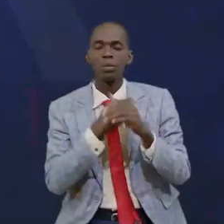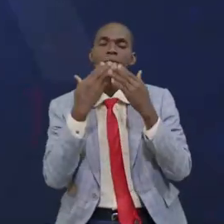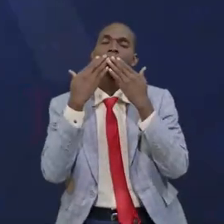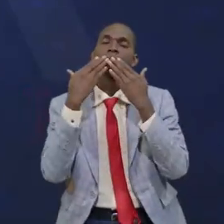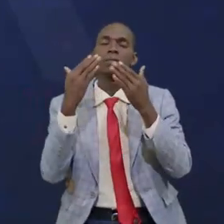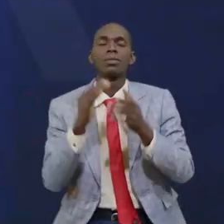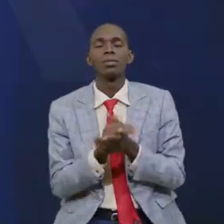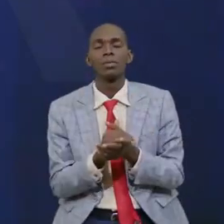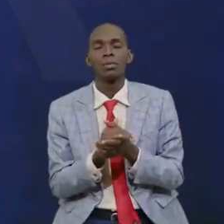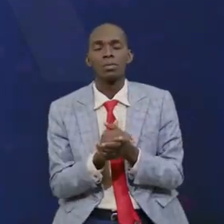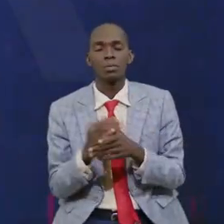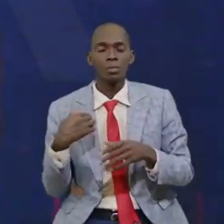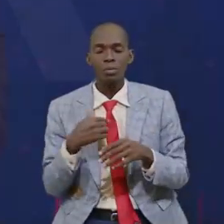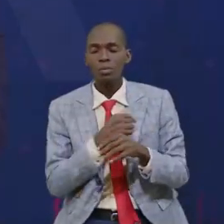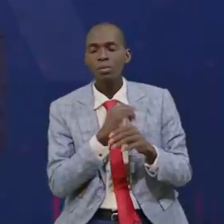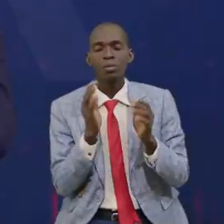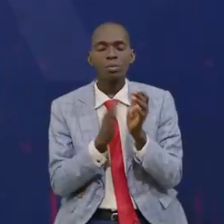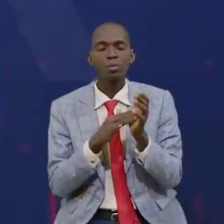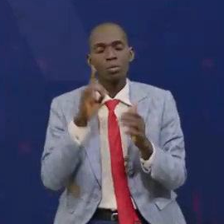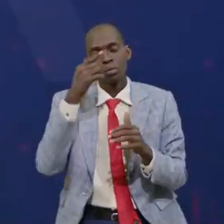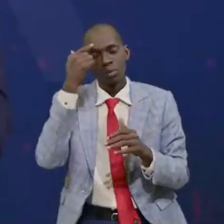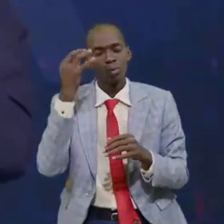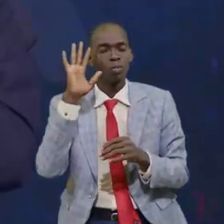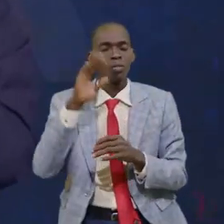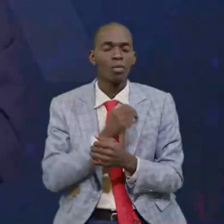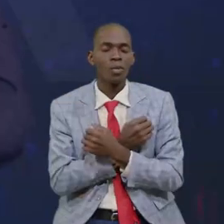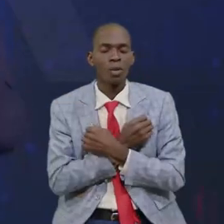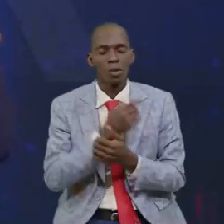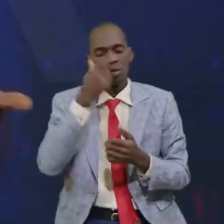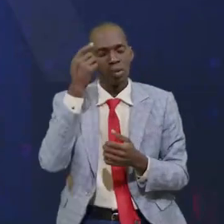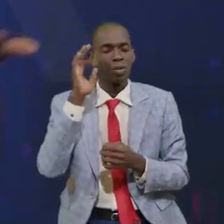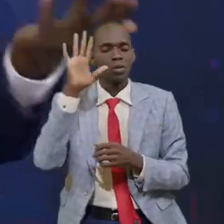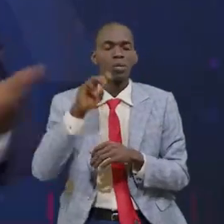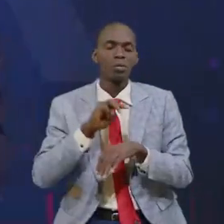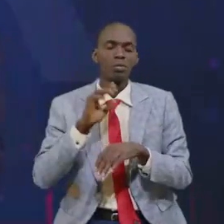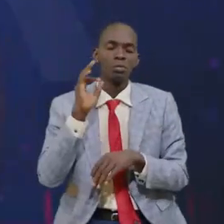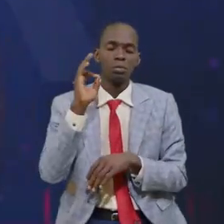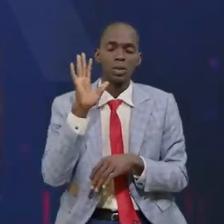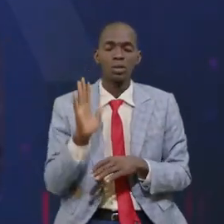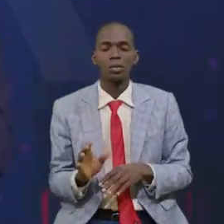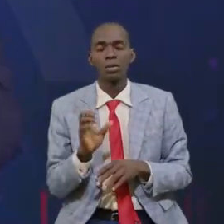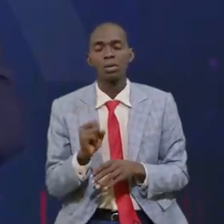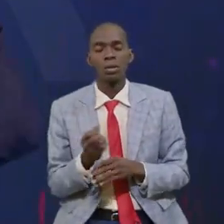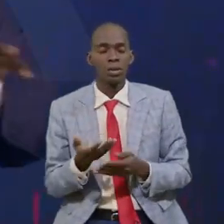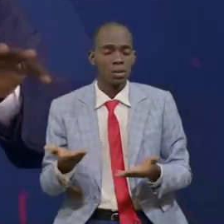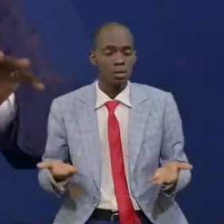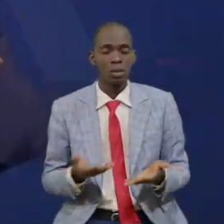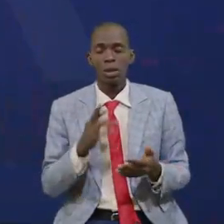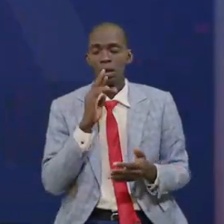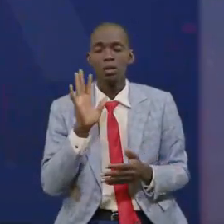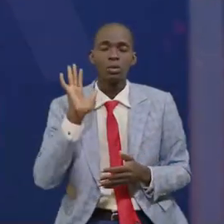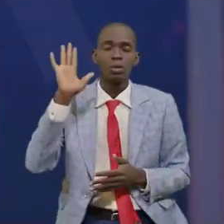remercions. Et nous magnifions ton nom à cause de ton amour, à cause de tes ministres. Voici tes